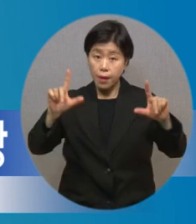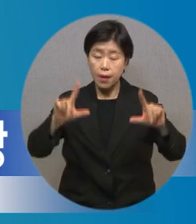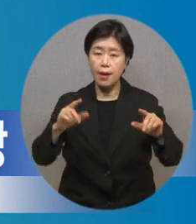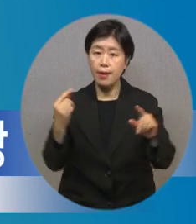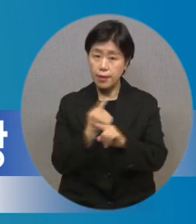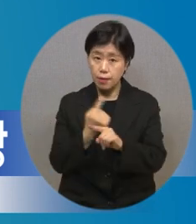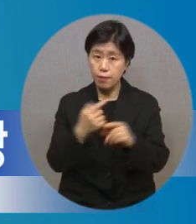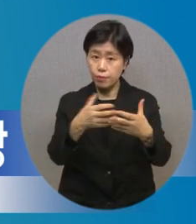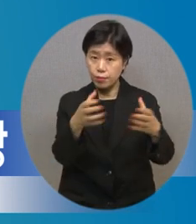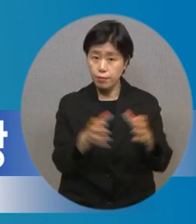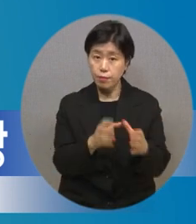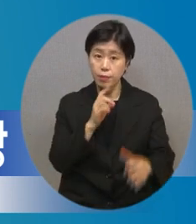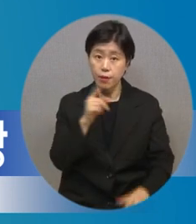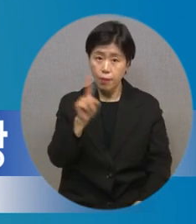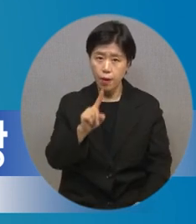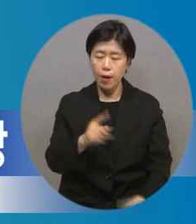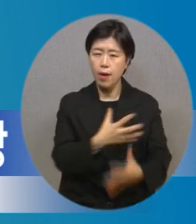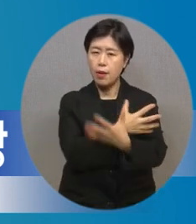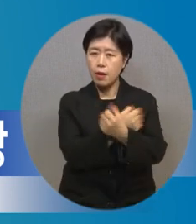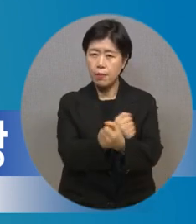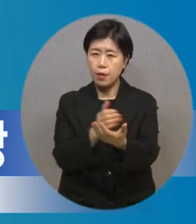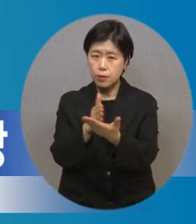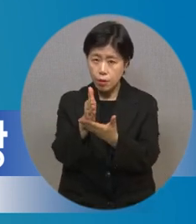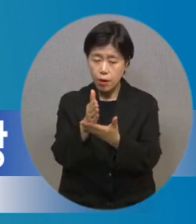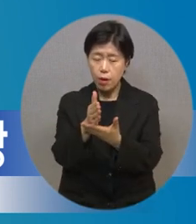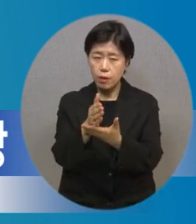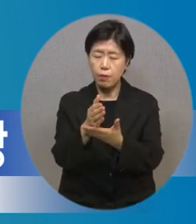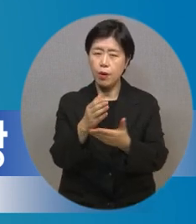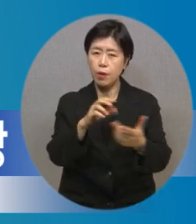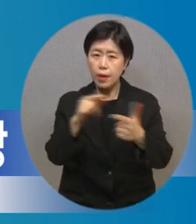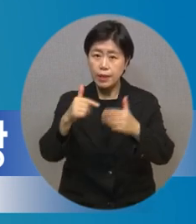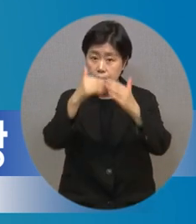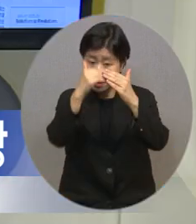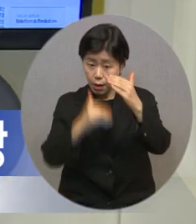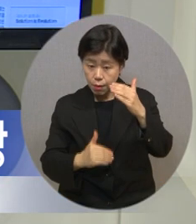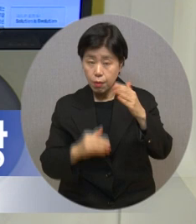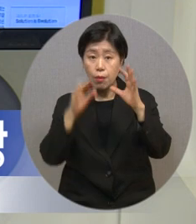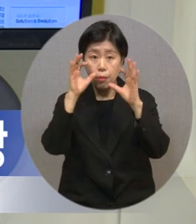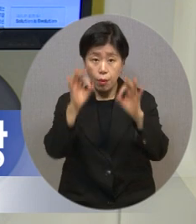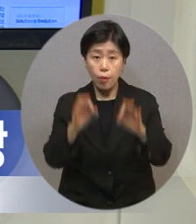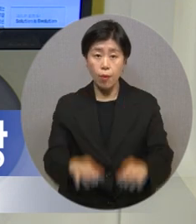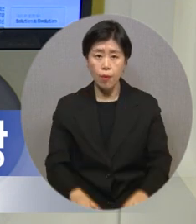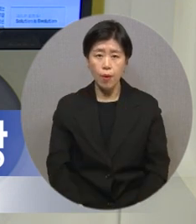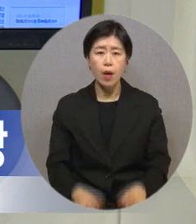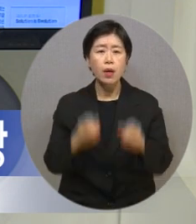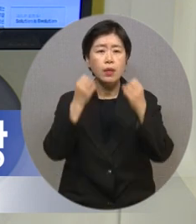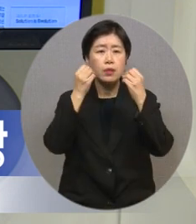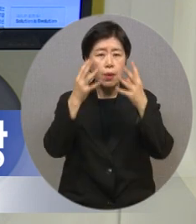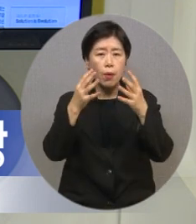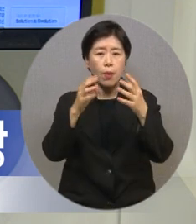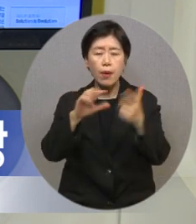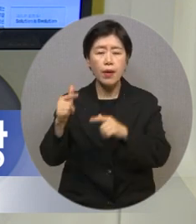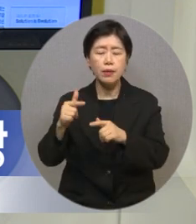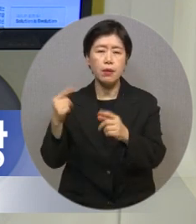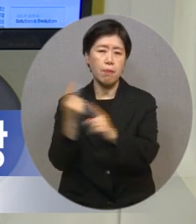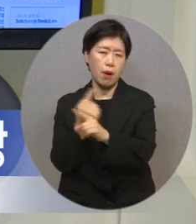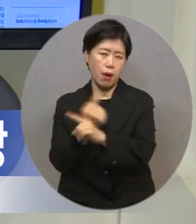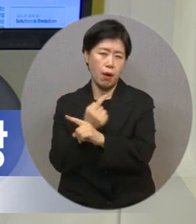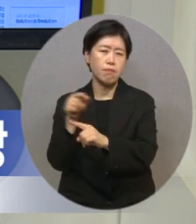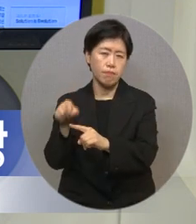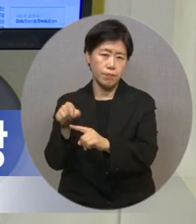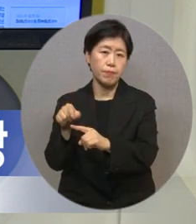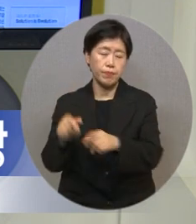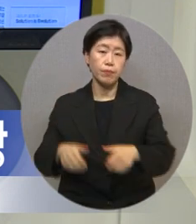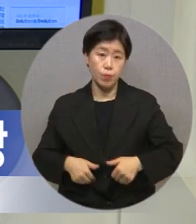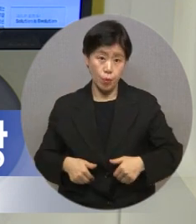연대는 협약 전문부 제 33조까지 주요 내용을 바탕으로 수립된 지회를 활용해 국내 법률의